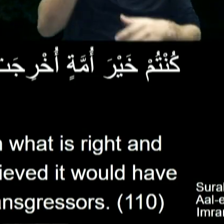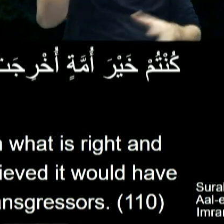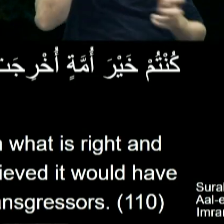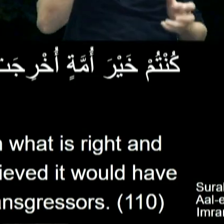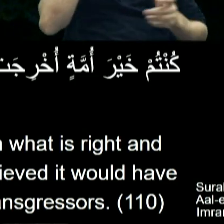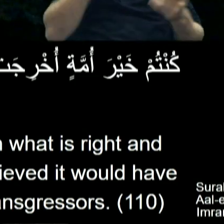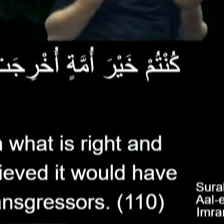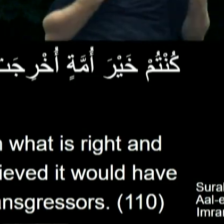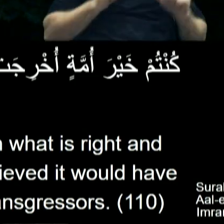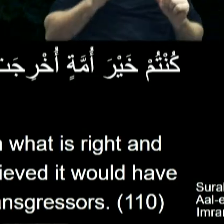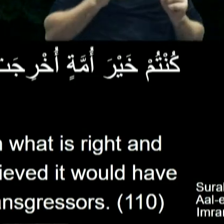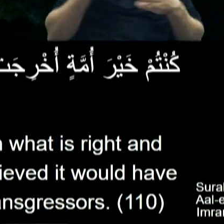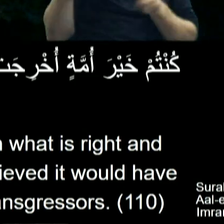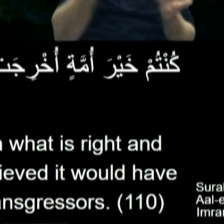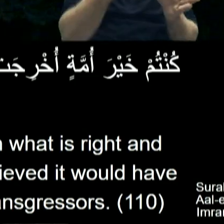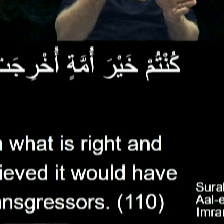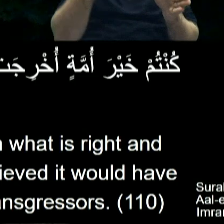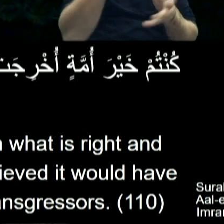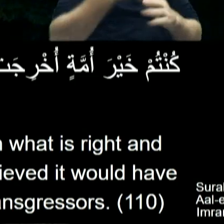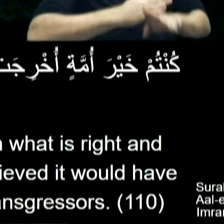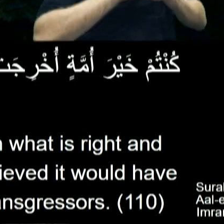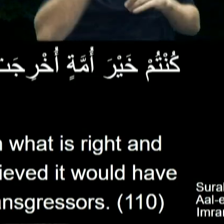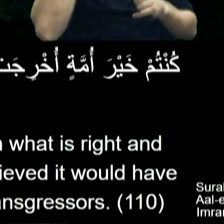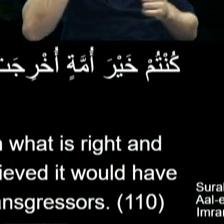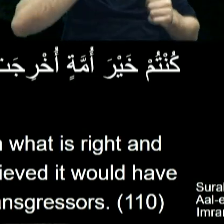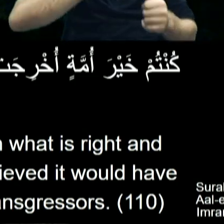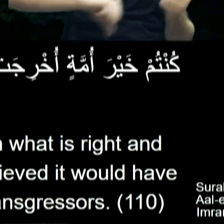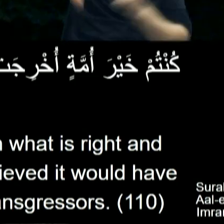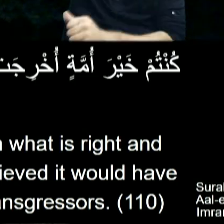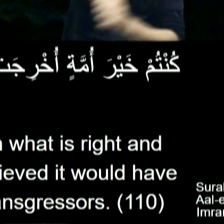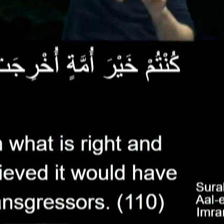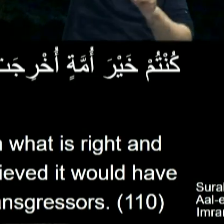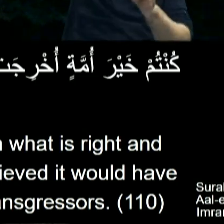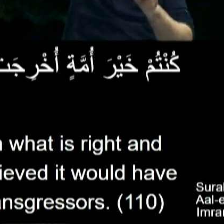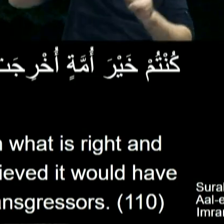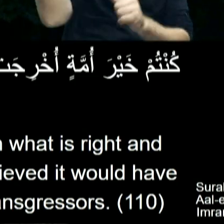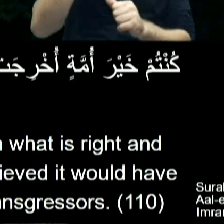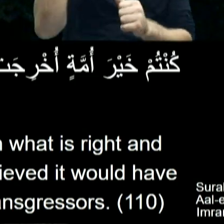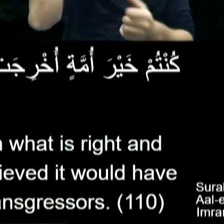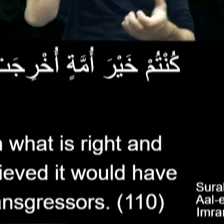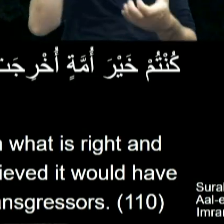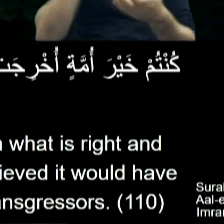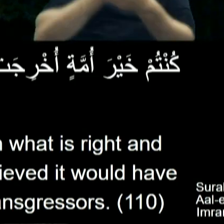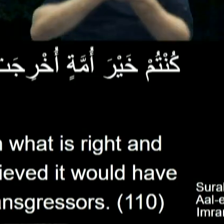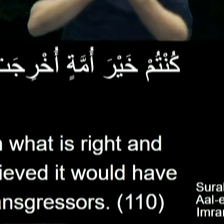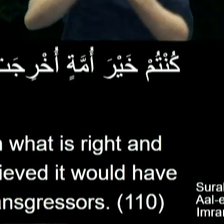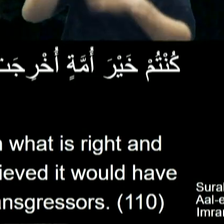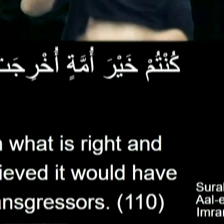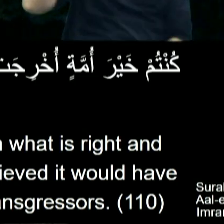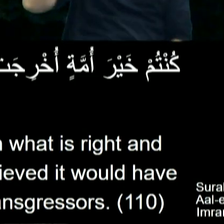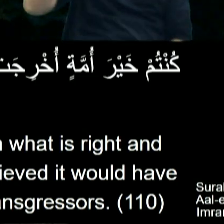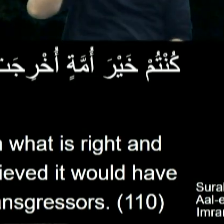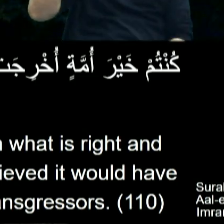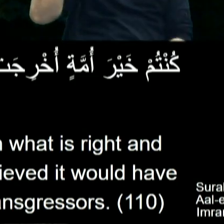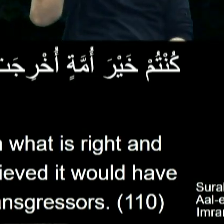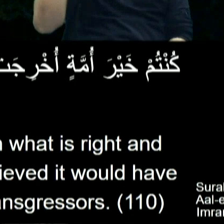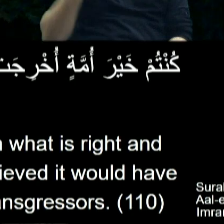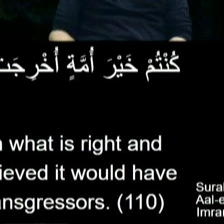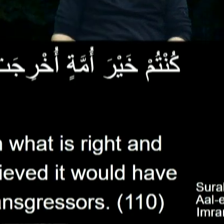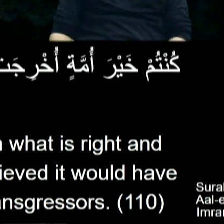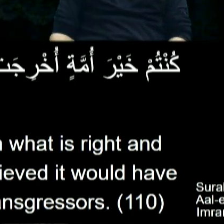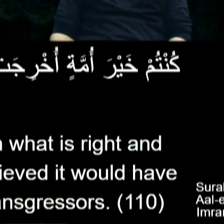تُؤْمِنُونَ بِاللَّهِ. You believe in Allah. Those are the ingredients that makes you the best nation out